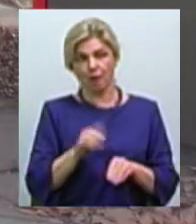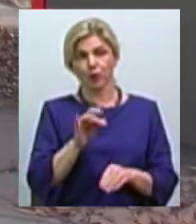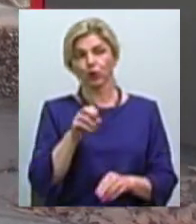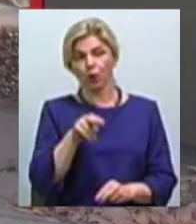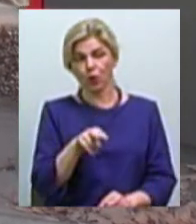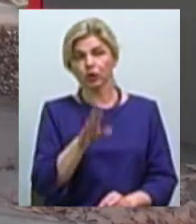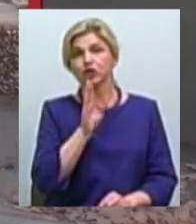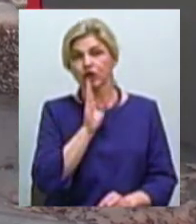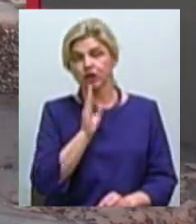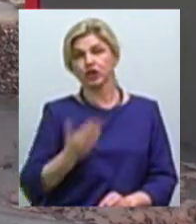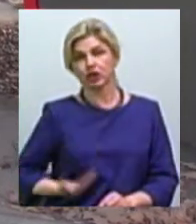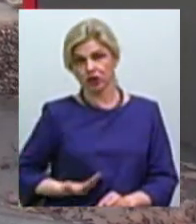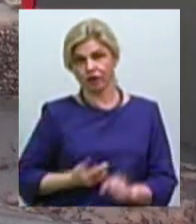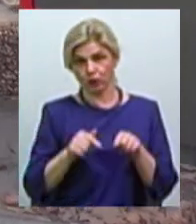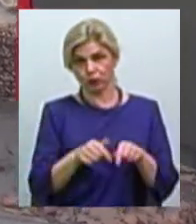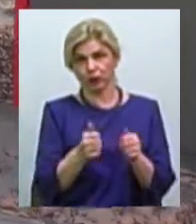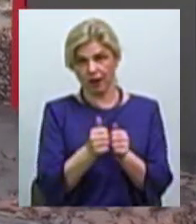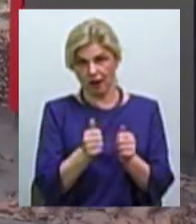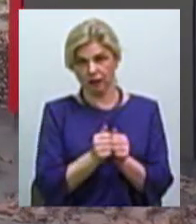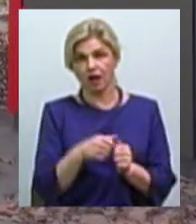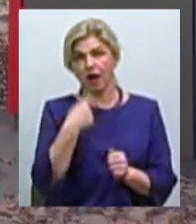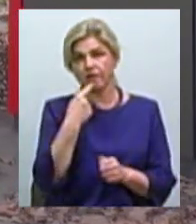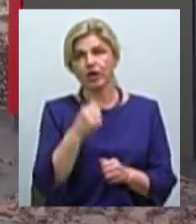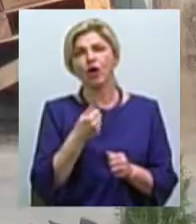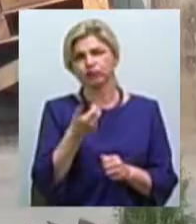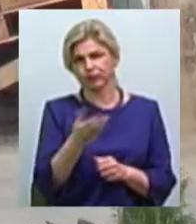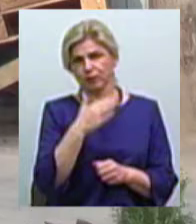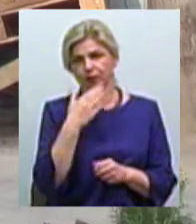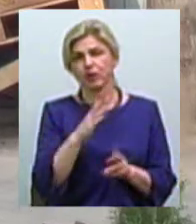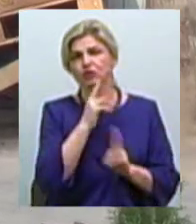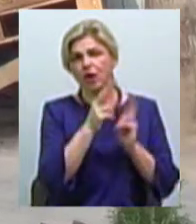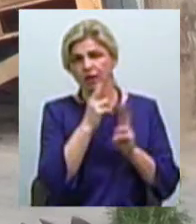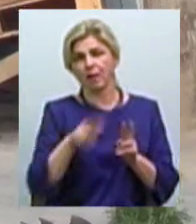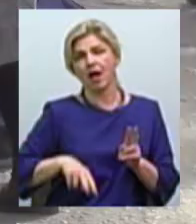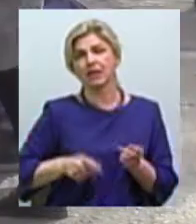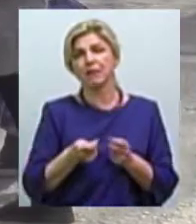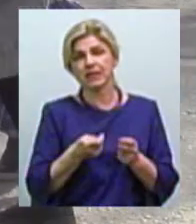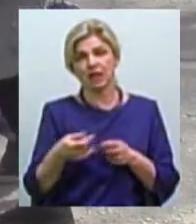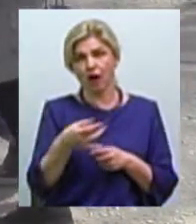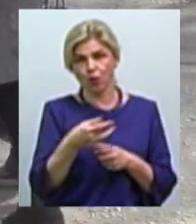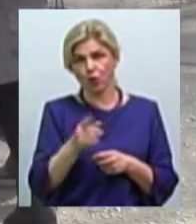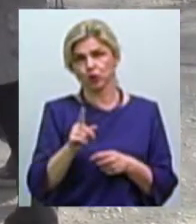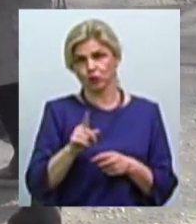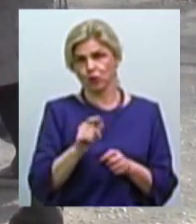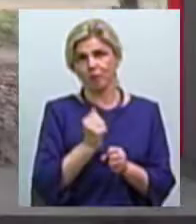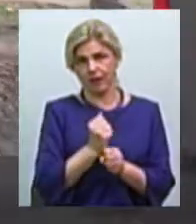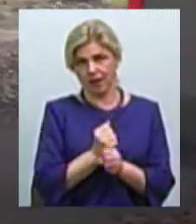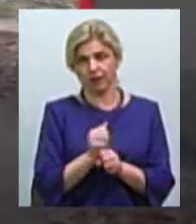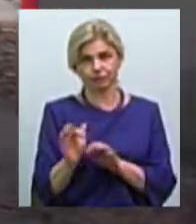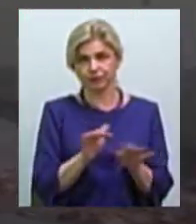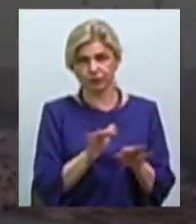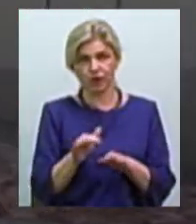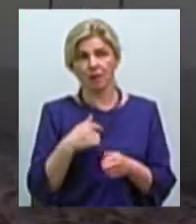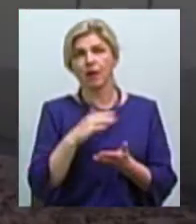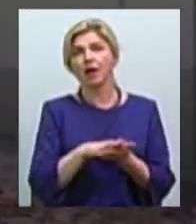у будинку поруч із цим ринком. Жінка говорить, неодноразово звертались до адміністрації району, аби вжили заходів. Ми писали, аби